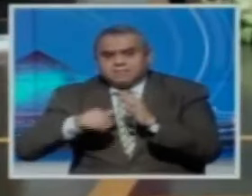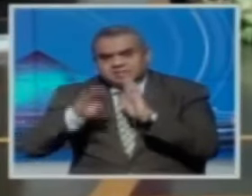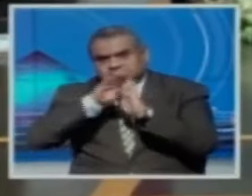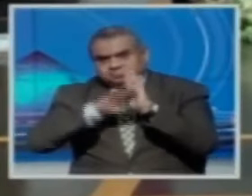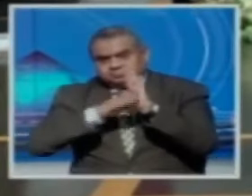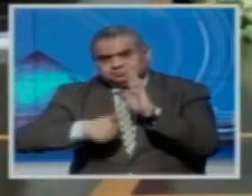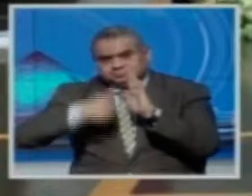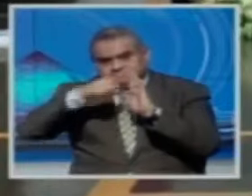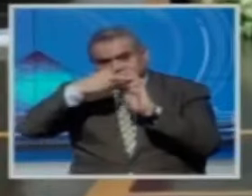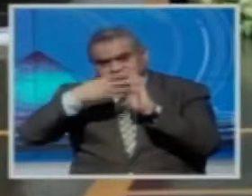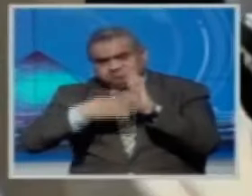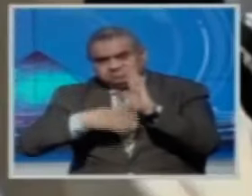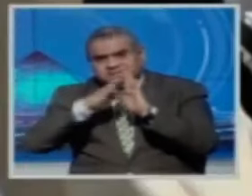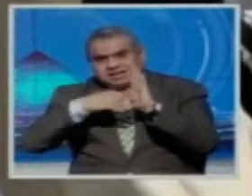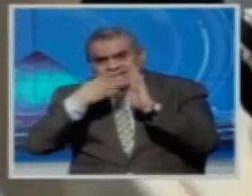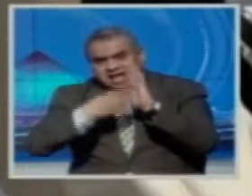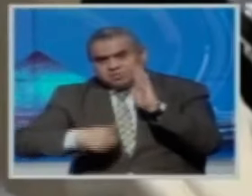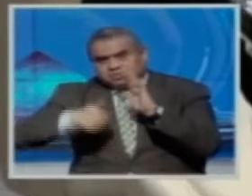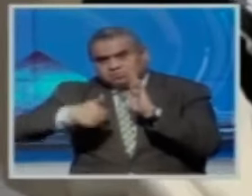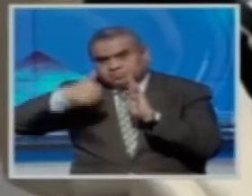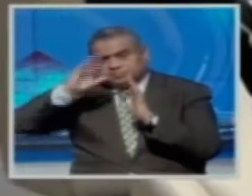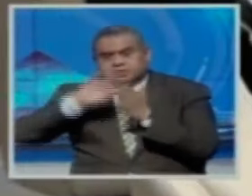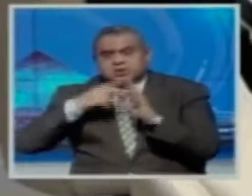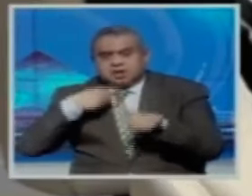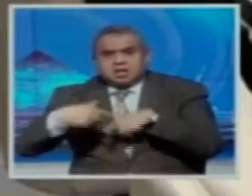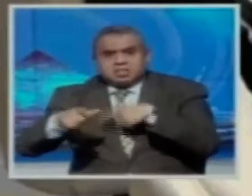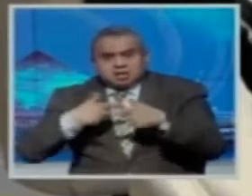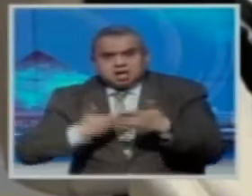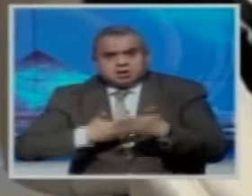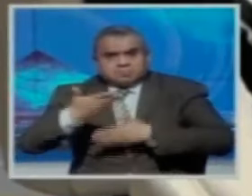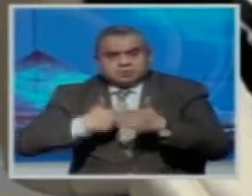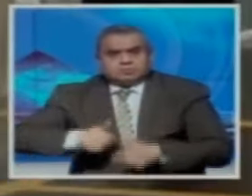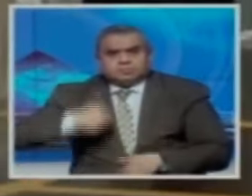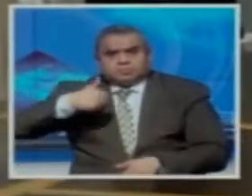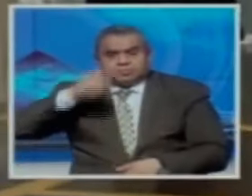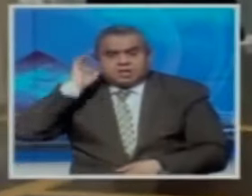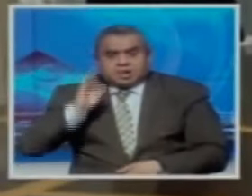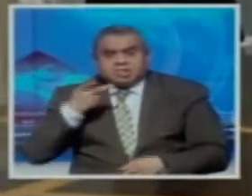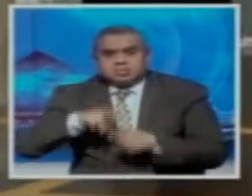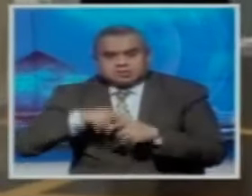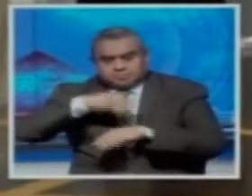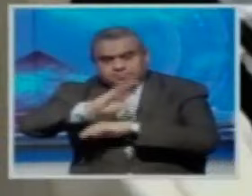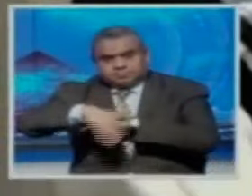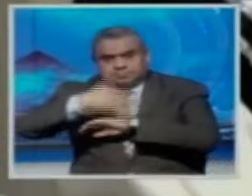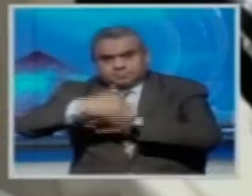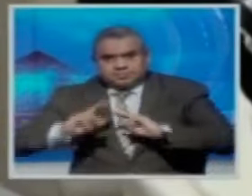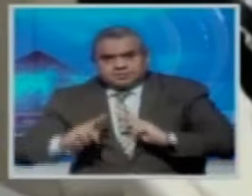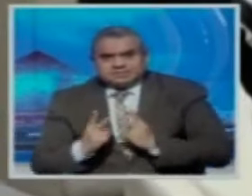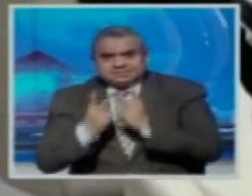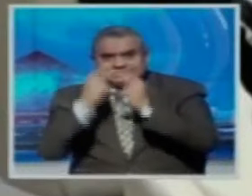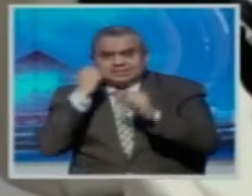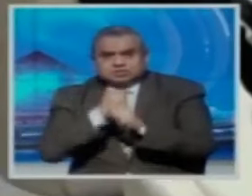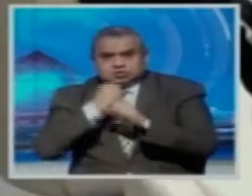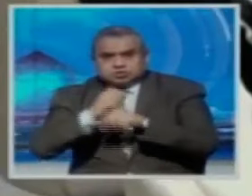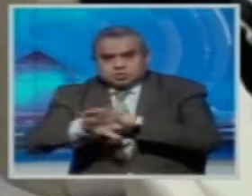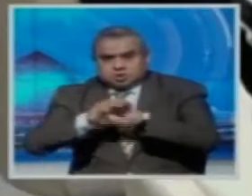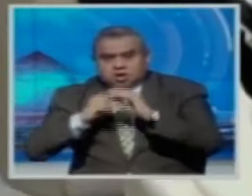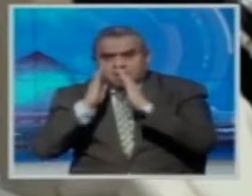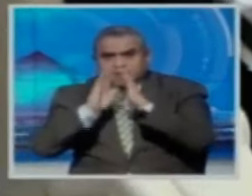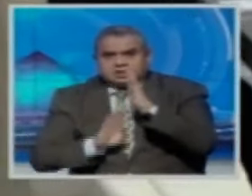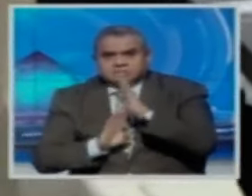للموانئ المصرية في مجالي اللوجستيات والتجارة، وذلك في إطار الخطة التنموية للدولة لبناء